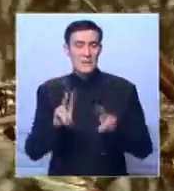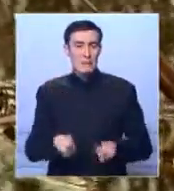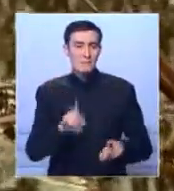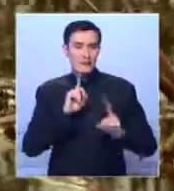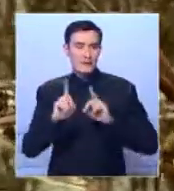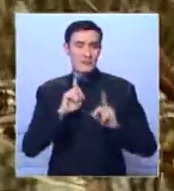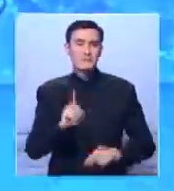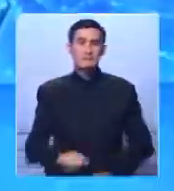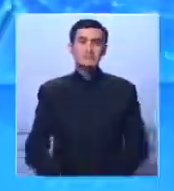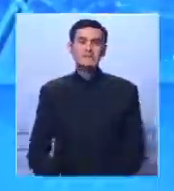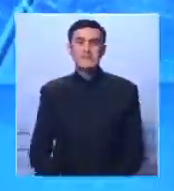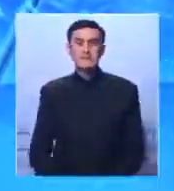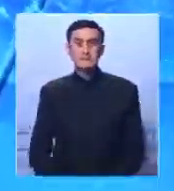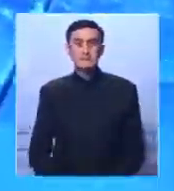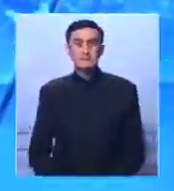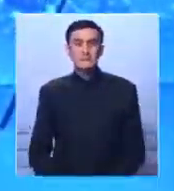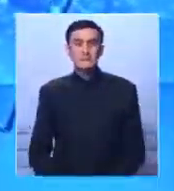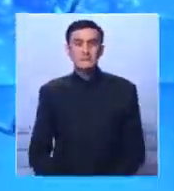брифинге.